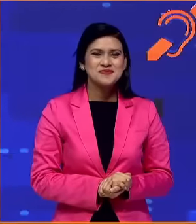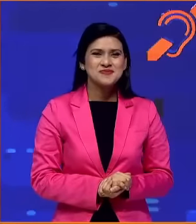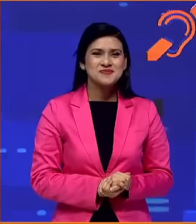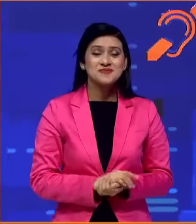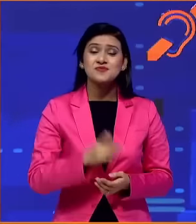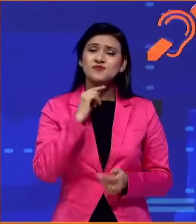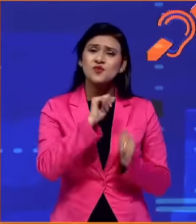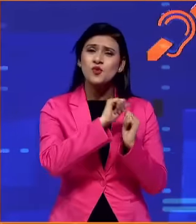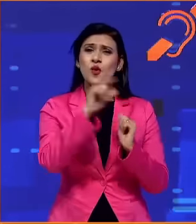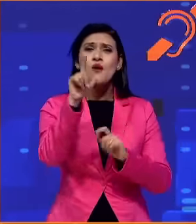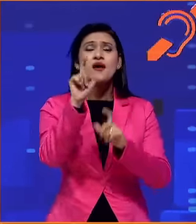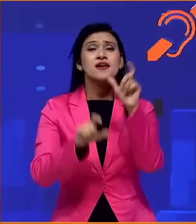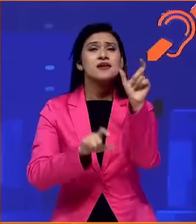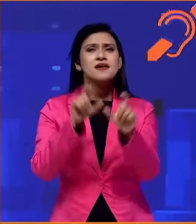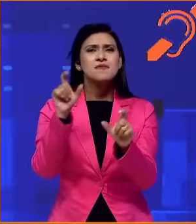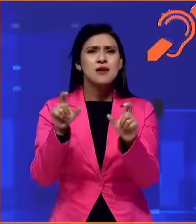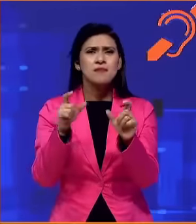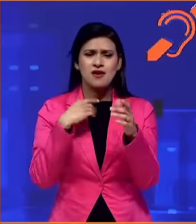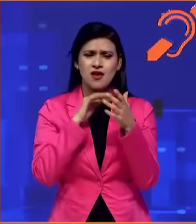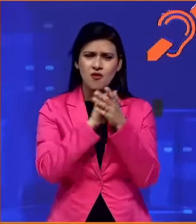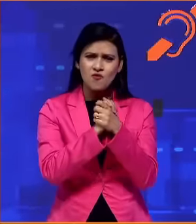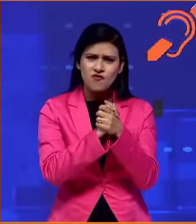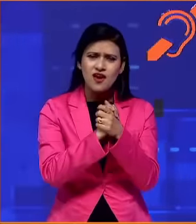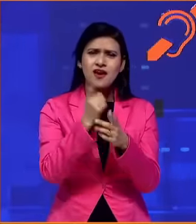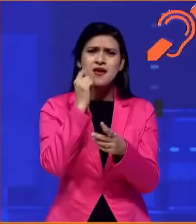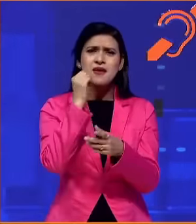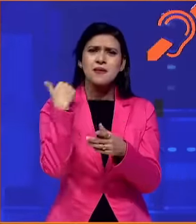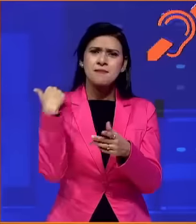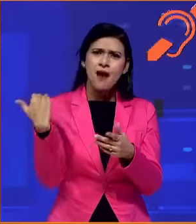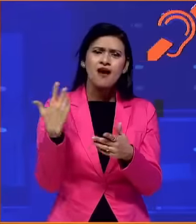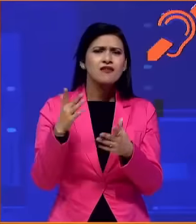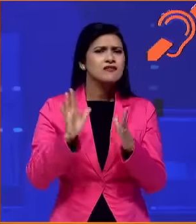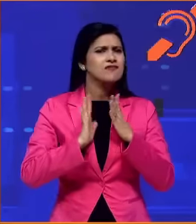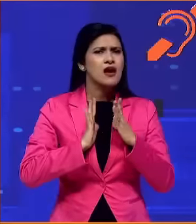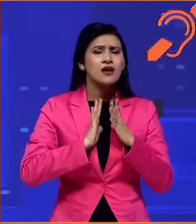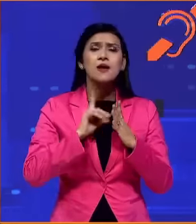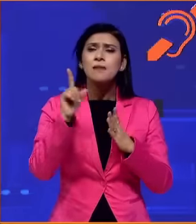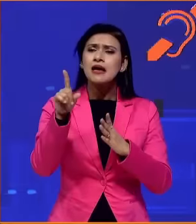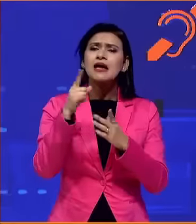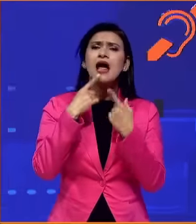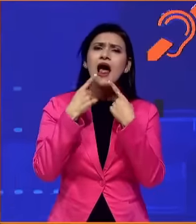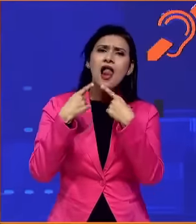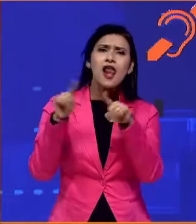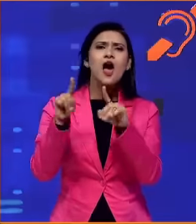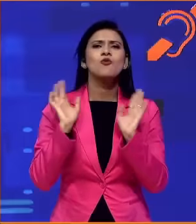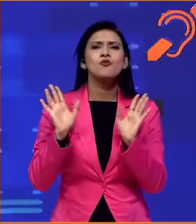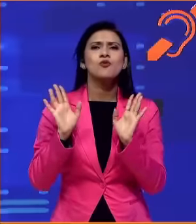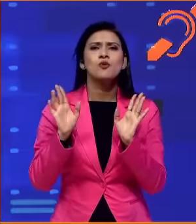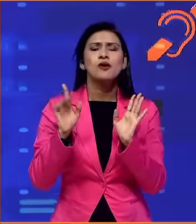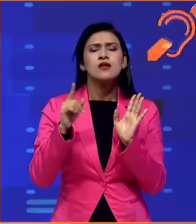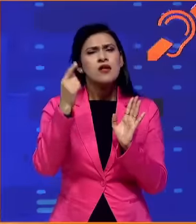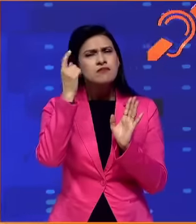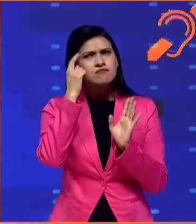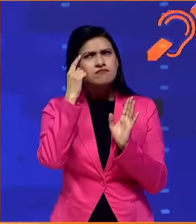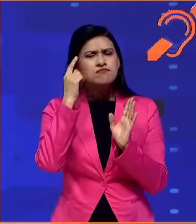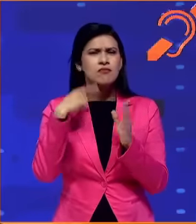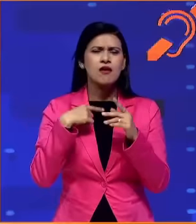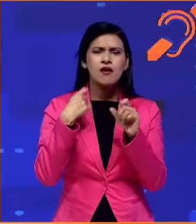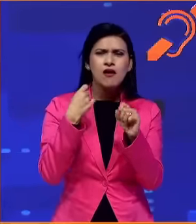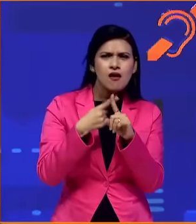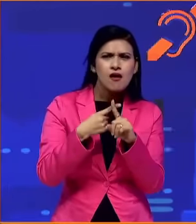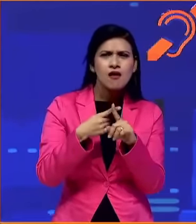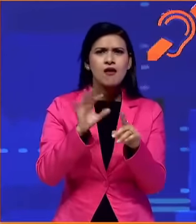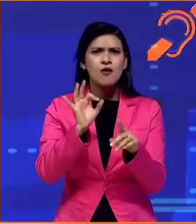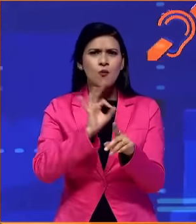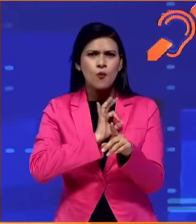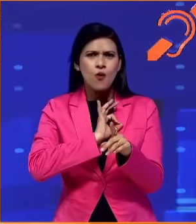चाहेवह किसीकामित्रहोयाभाई,यह स्वतंत्रताहैकिवहकिसविचारधाराके साथकामकरनाचाहताहै।